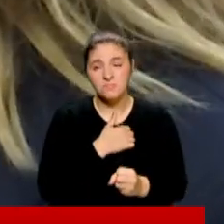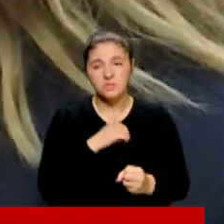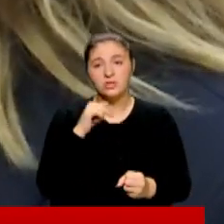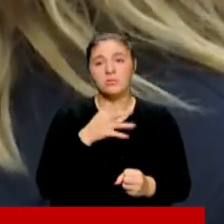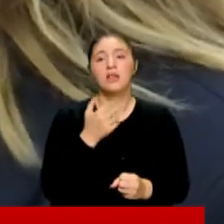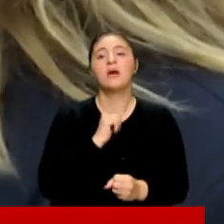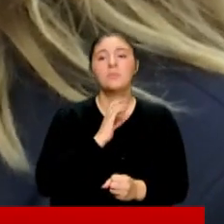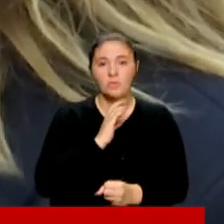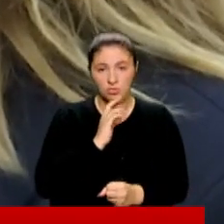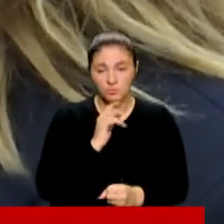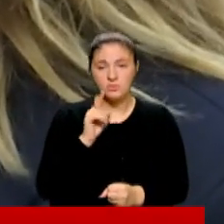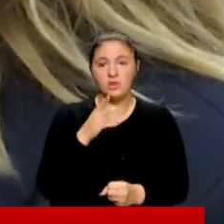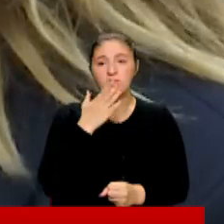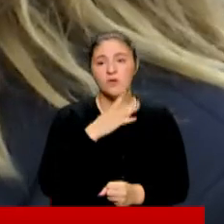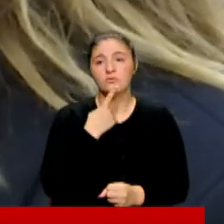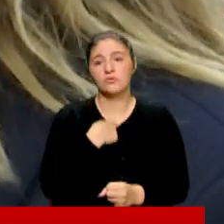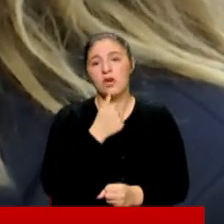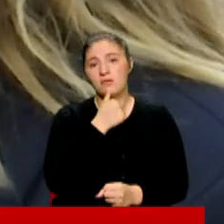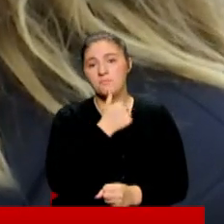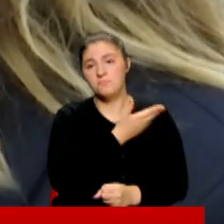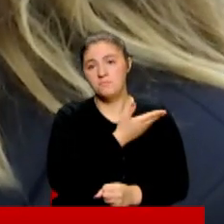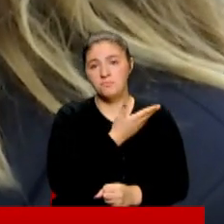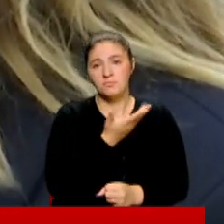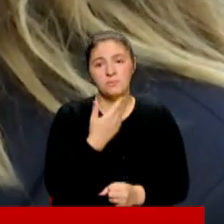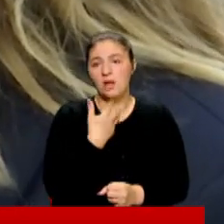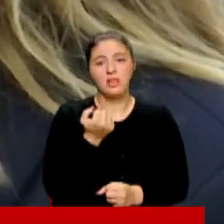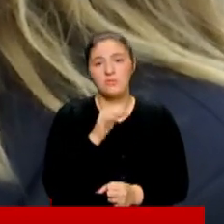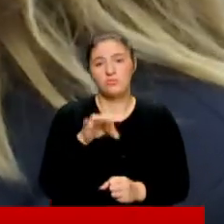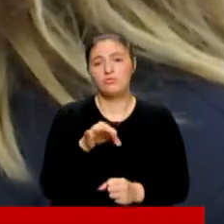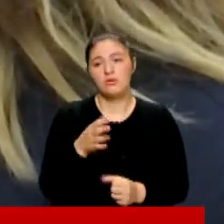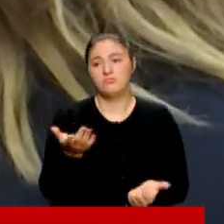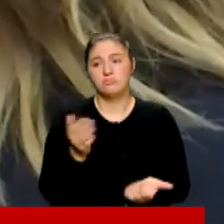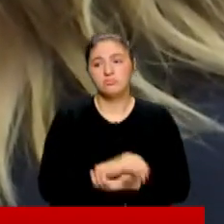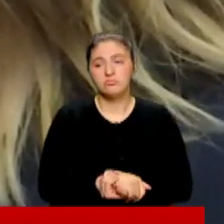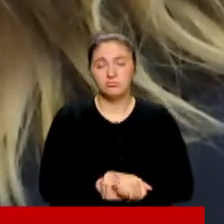de şimdi alınmıyor, öyle bir de yok diyor adam. Ben alamıyorum şu an.